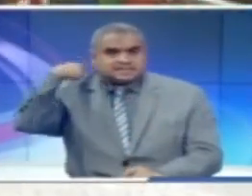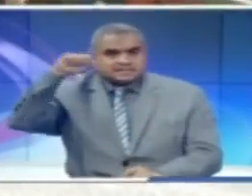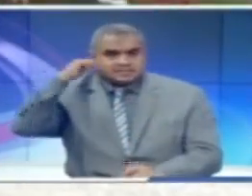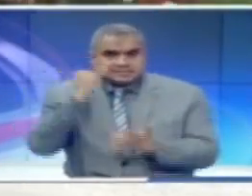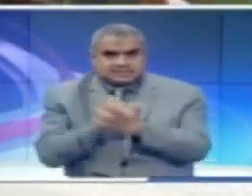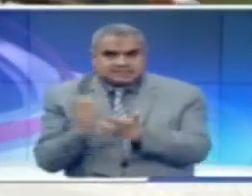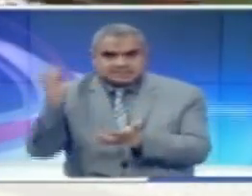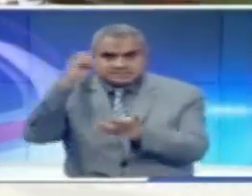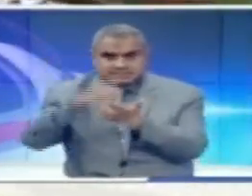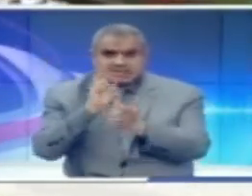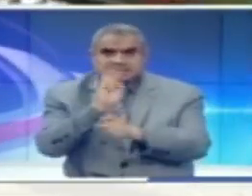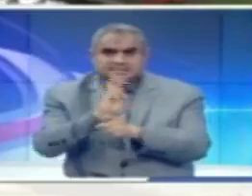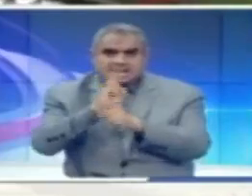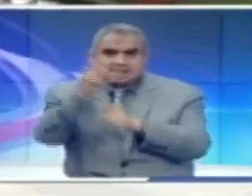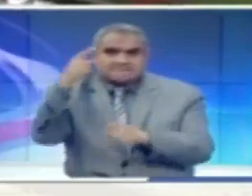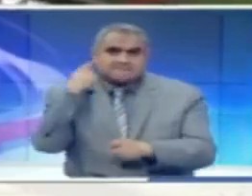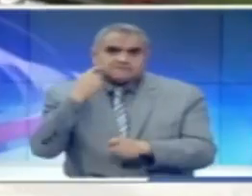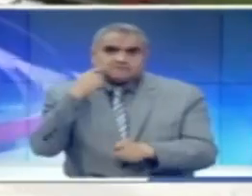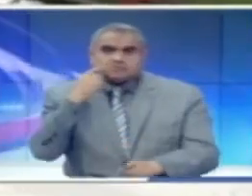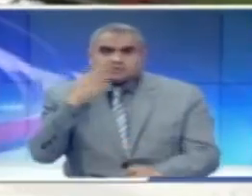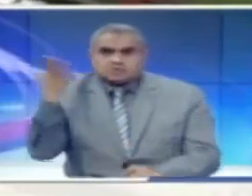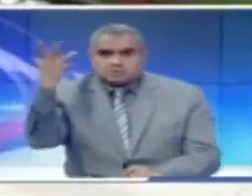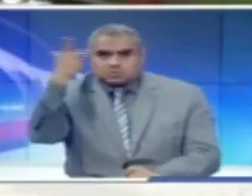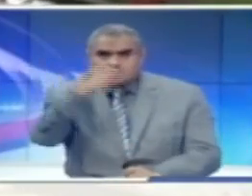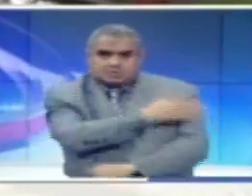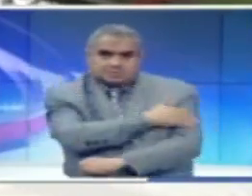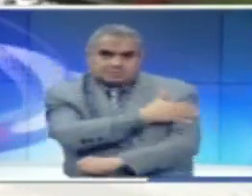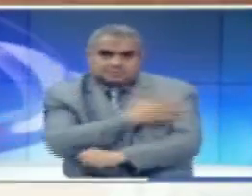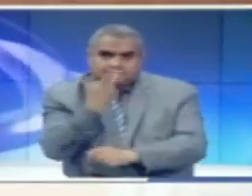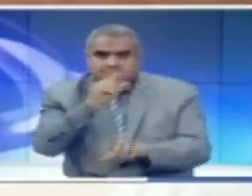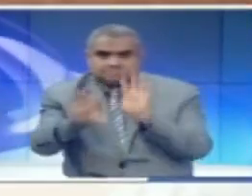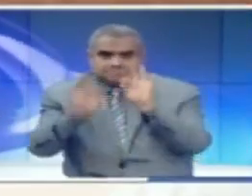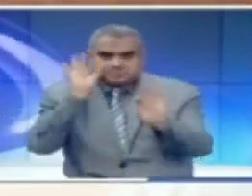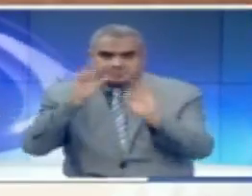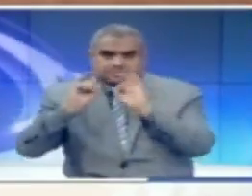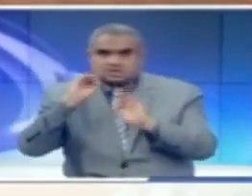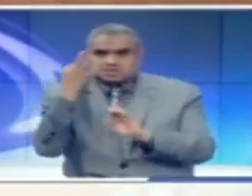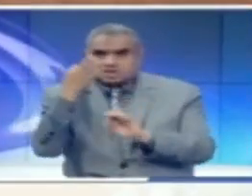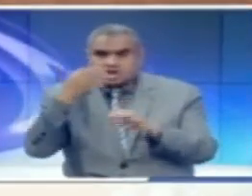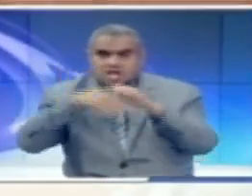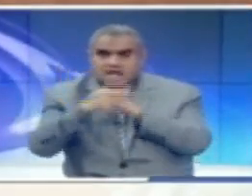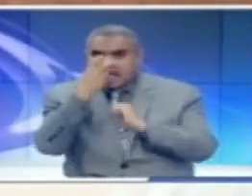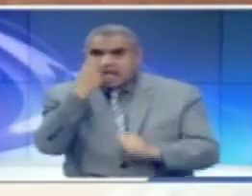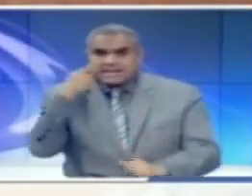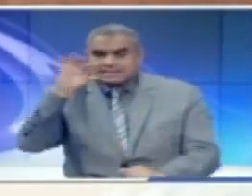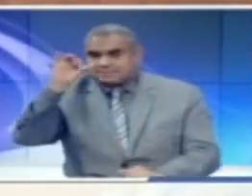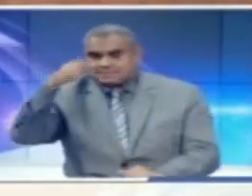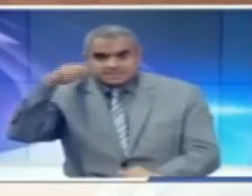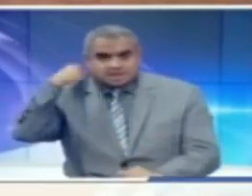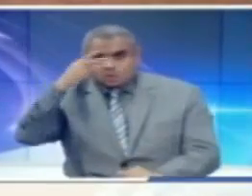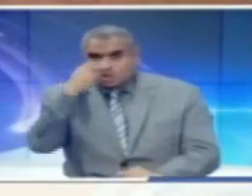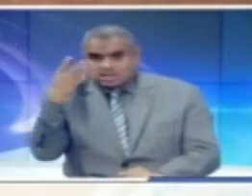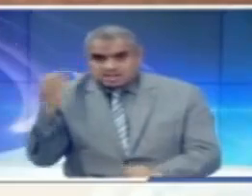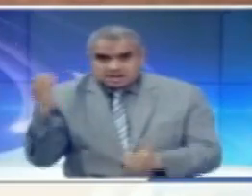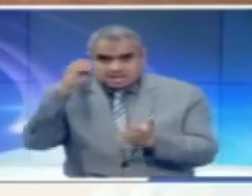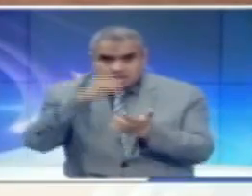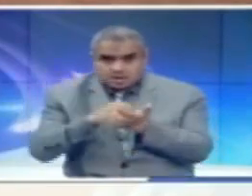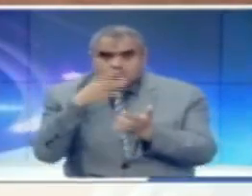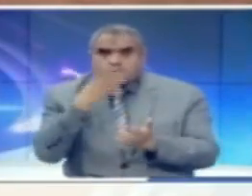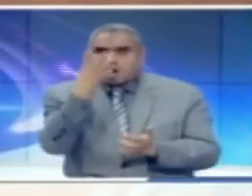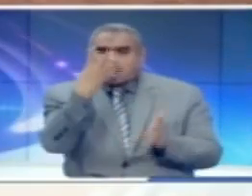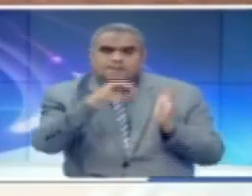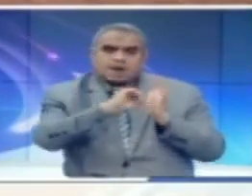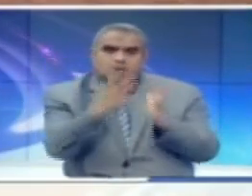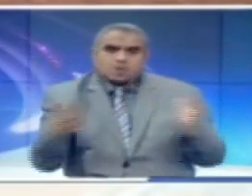السيادة الانتقالي السوداني، حيث يضم المجلس الجديد 13 عضوا من بينهم 9 كانوا أعضاء في المجلس السابق